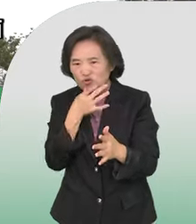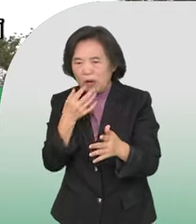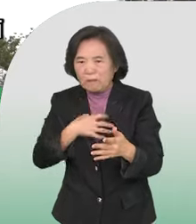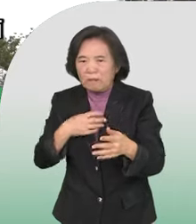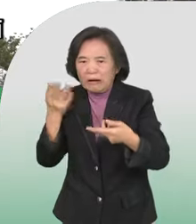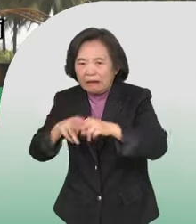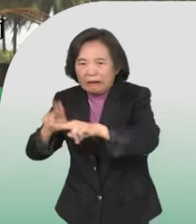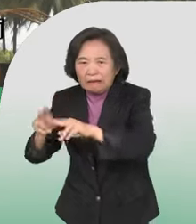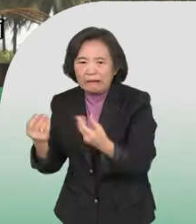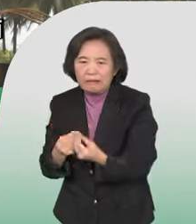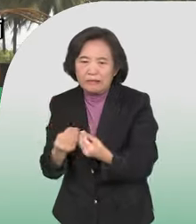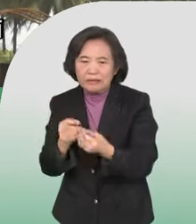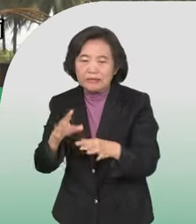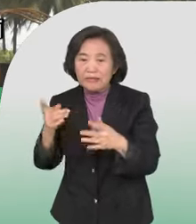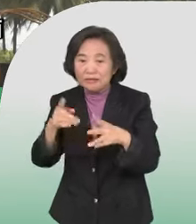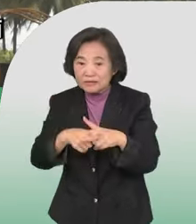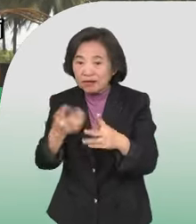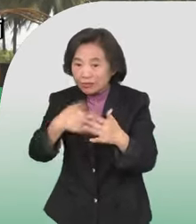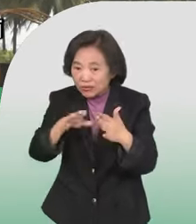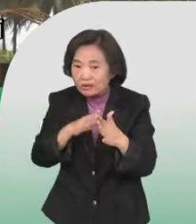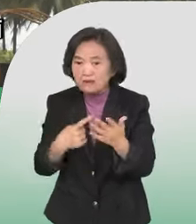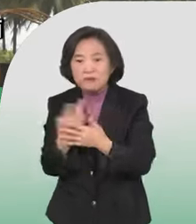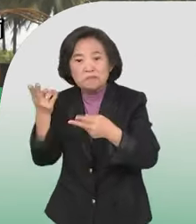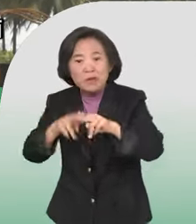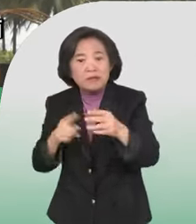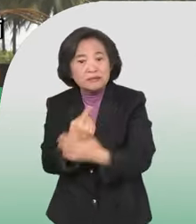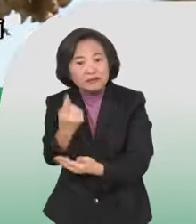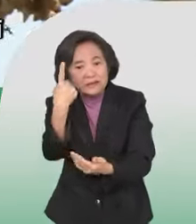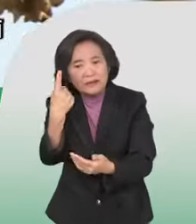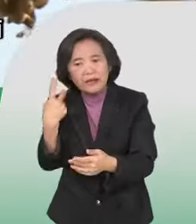高。不过，私教系未抢租的私教，